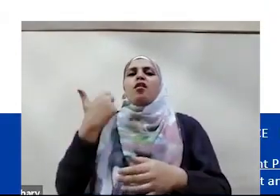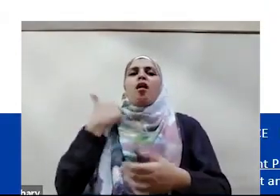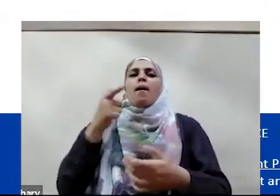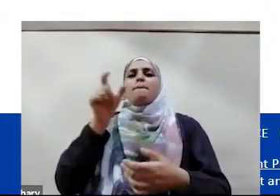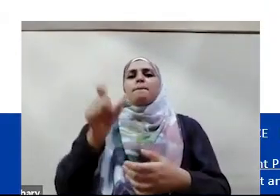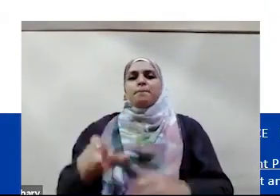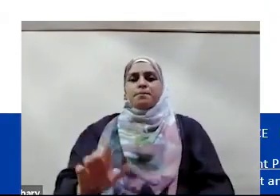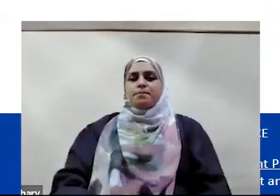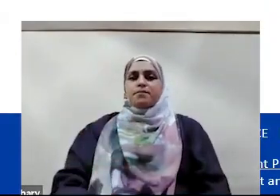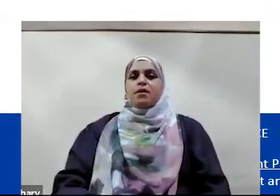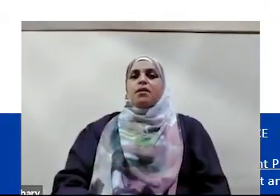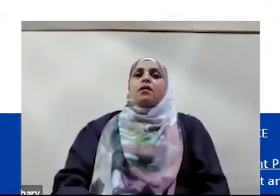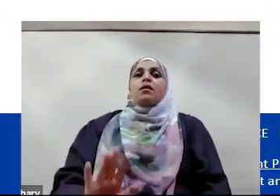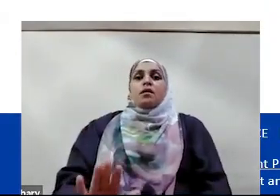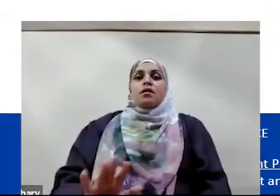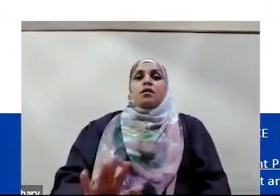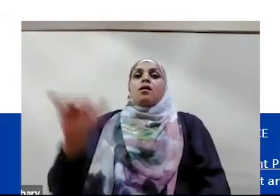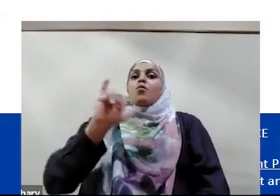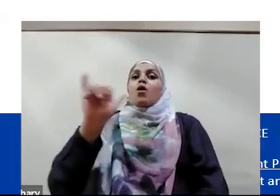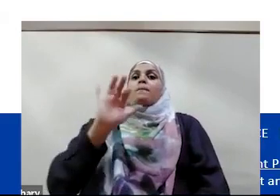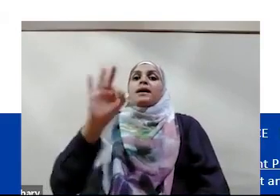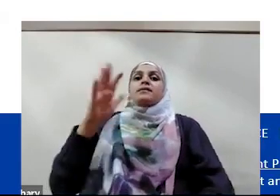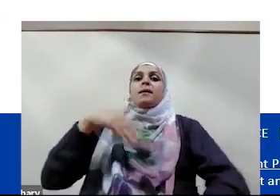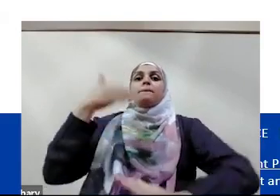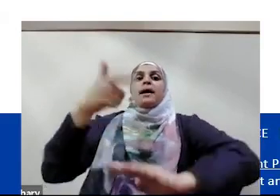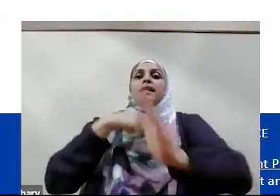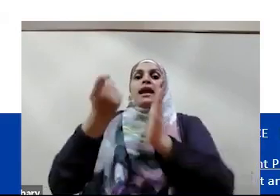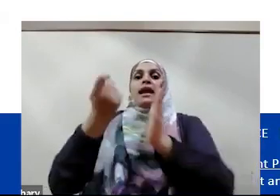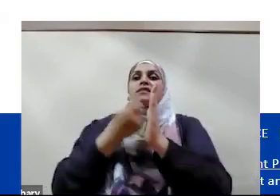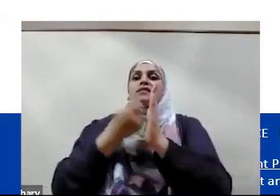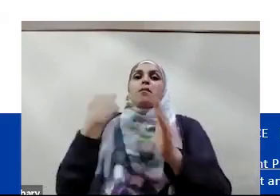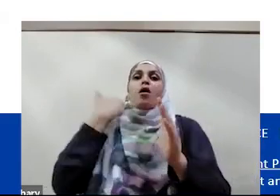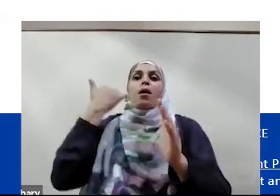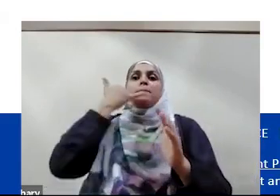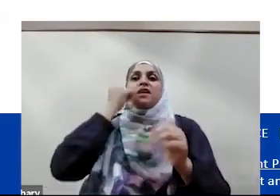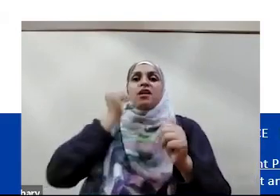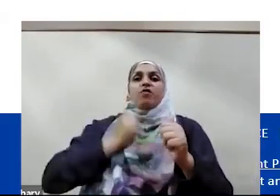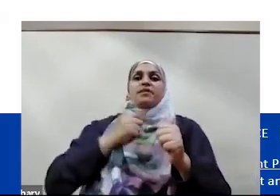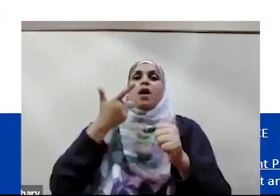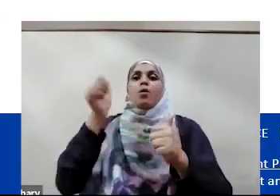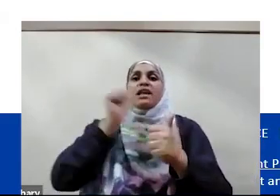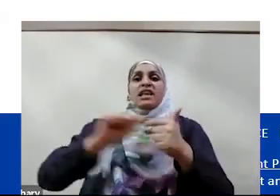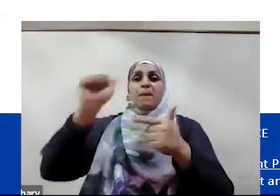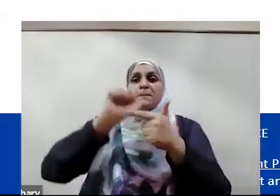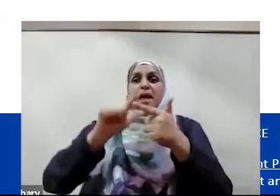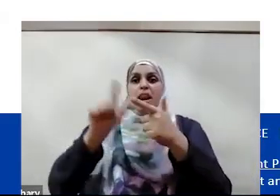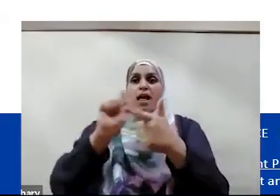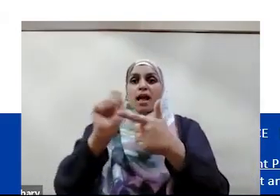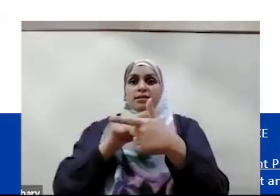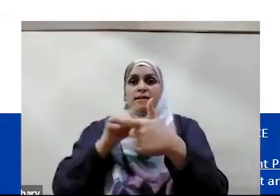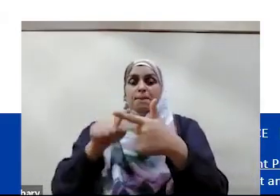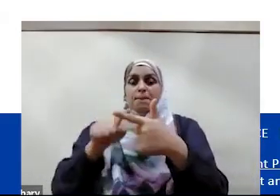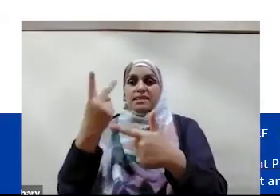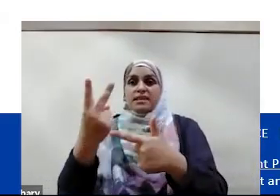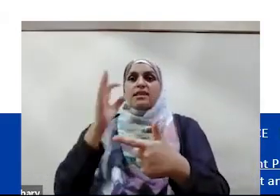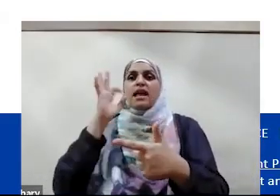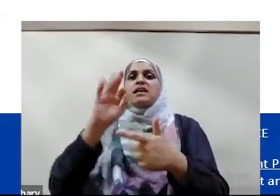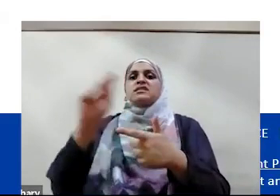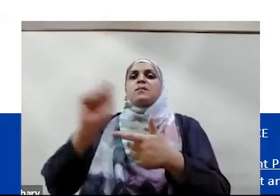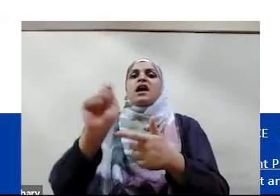مهمة قوي بعد كده أما أجي أكتب رقم التليفون والإيميل بتاعي، مهمة قوي إن أنا أكتبهم بشكل